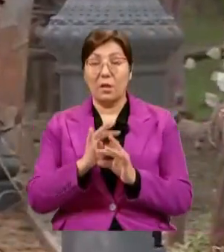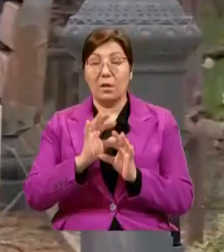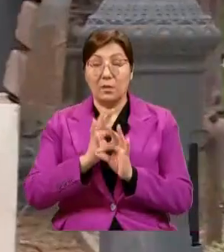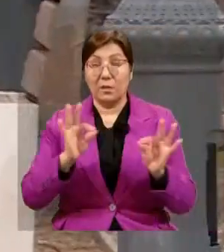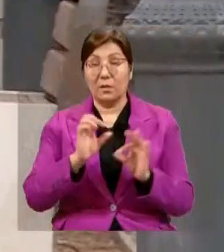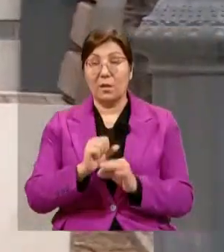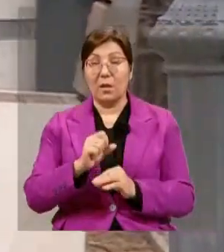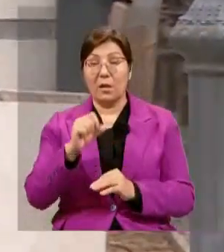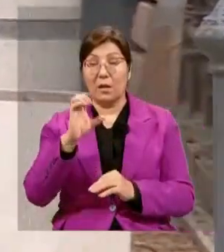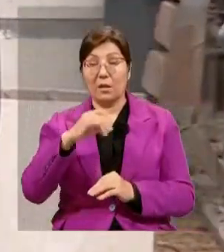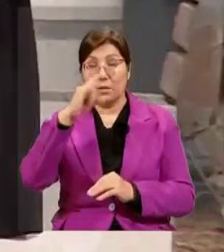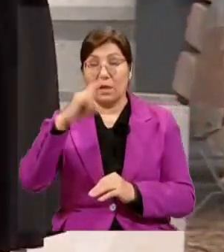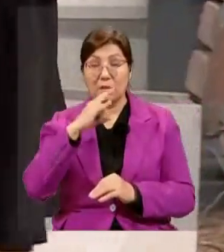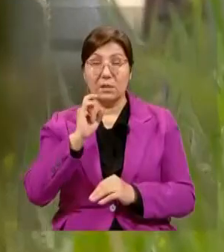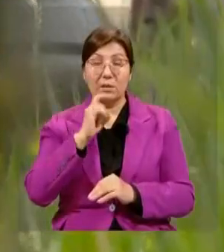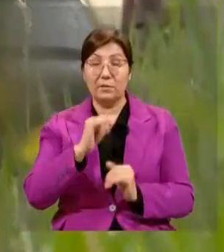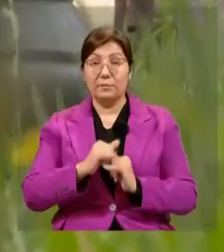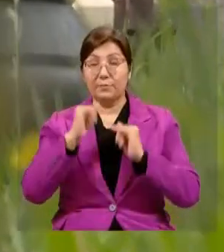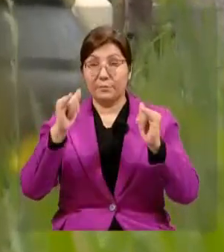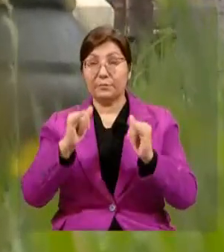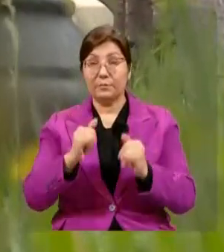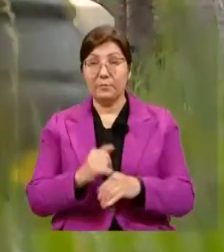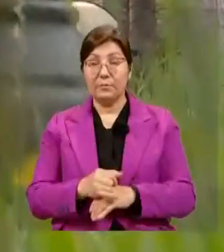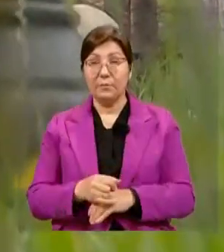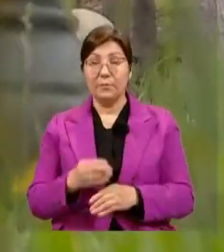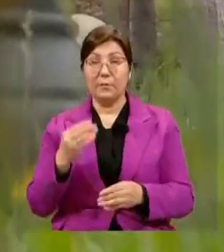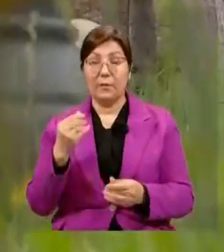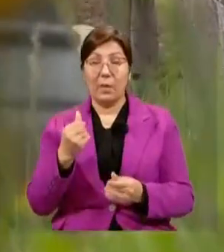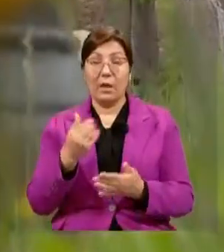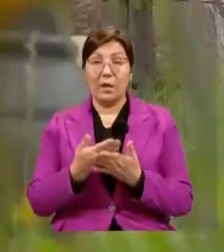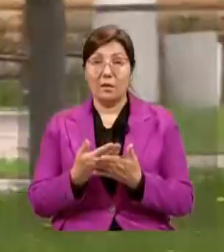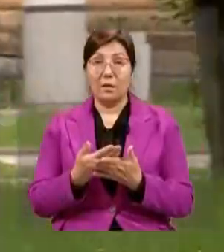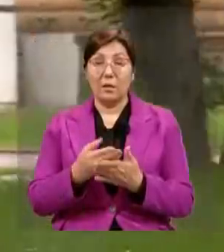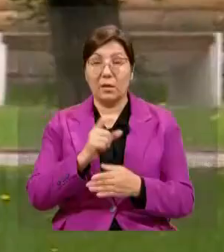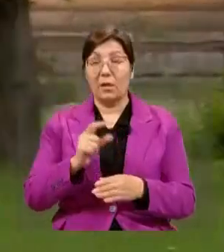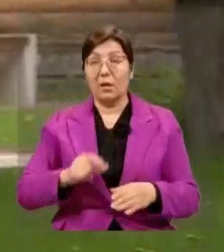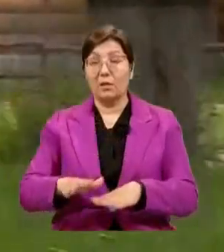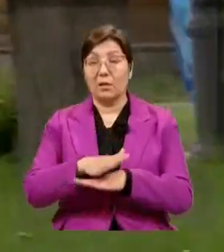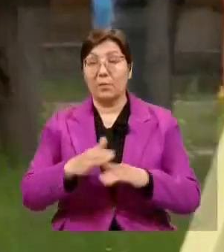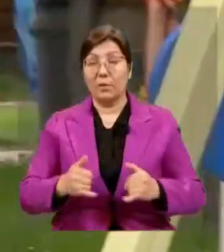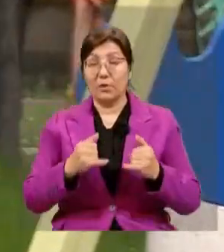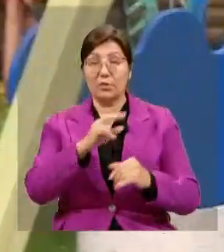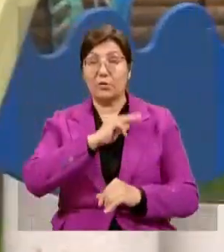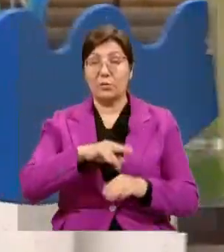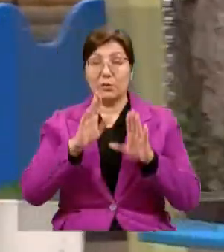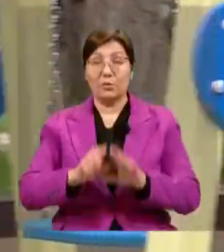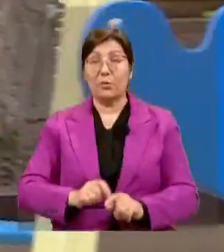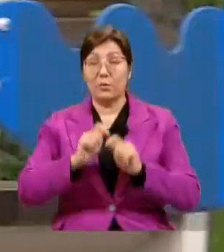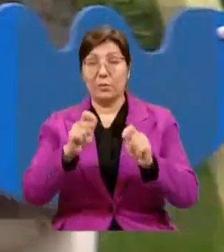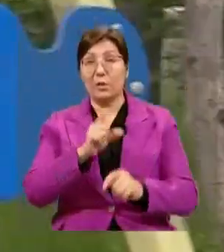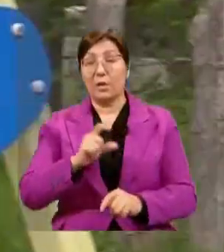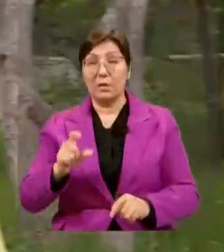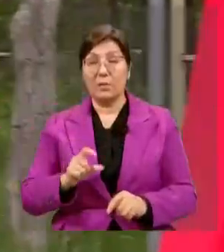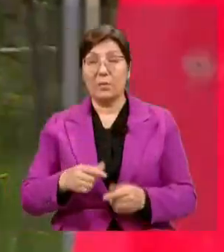Қазақстанның экономикалық әлеуетін артырады. Тұрақты қуат көзі инвесторларға сенім ұялатса, тұрғындар үшін жұмыс орындары ашылады. Демек, халықтың